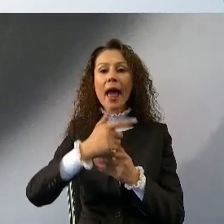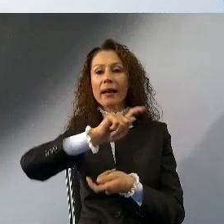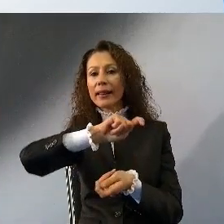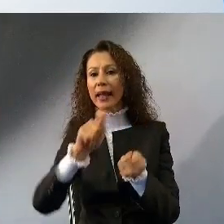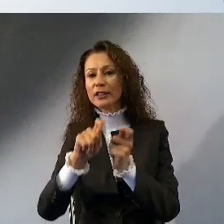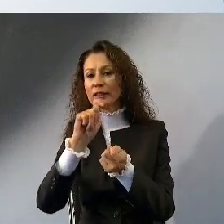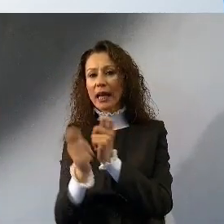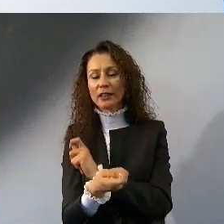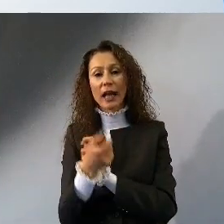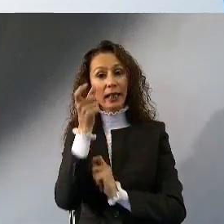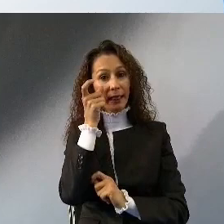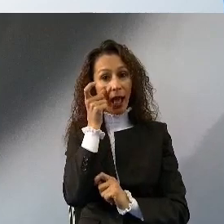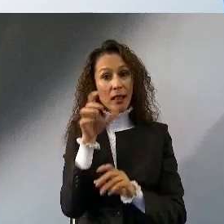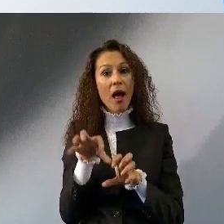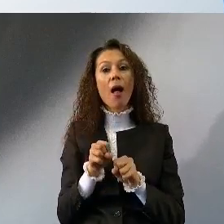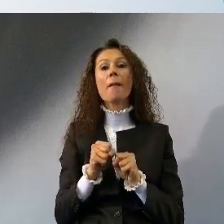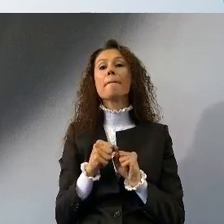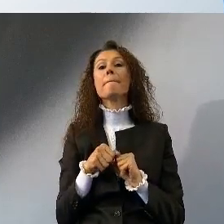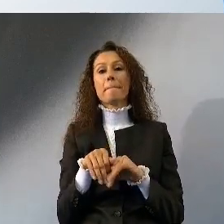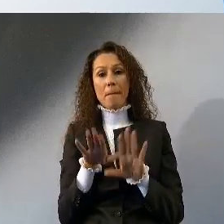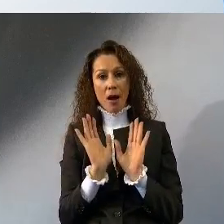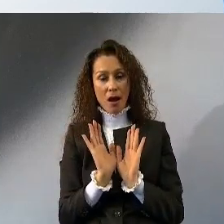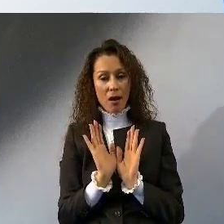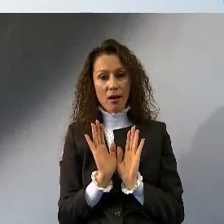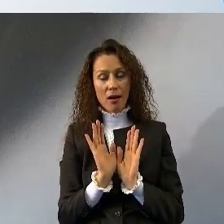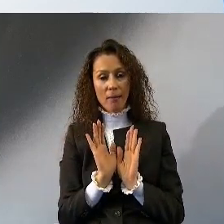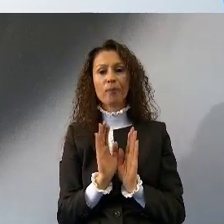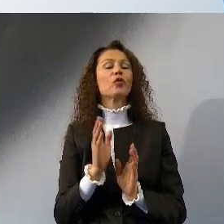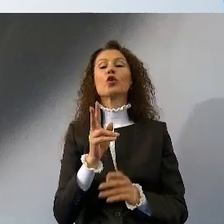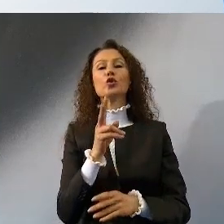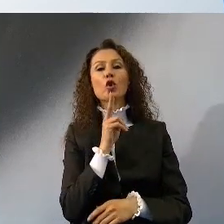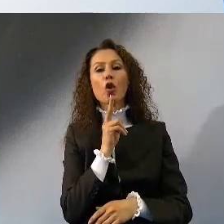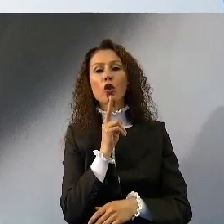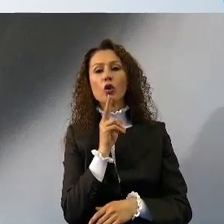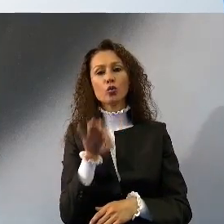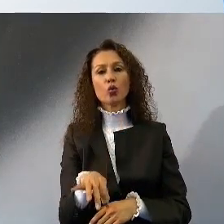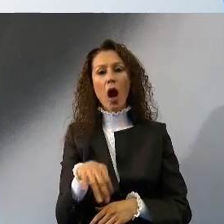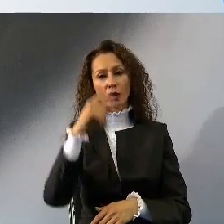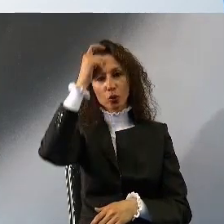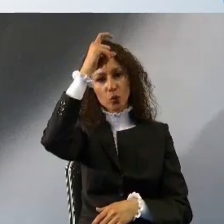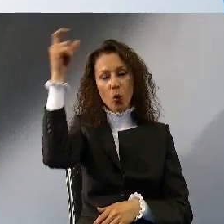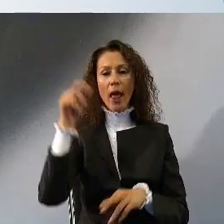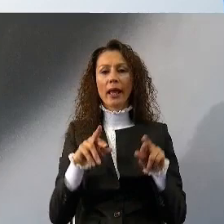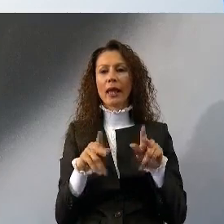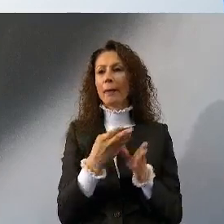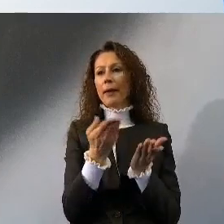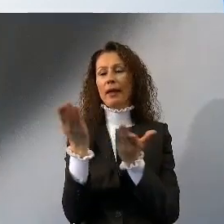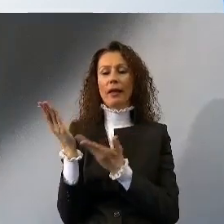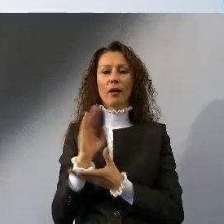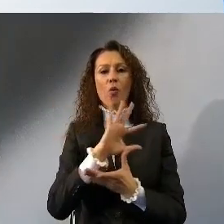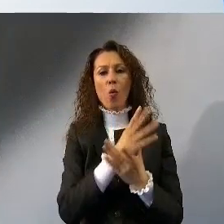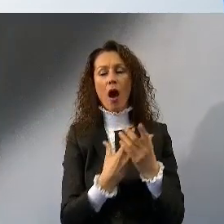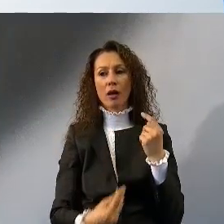değişkenleri dikkate almadan tarım yaparsanız sonu şu anda Türkiye'deki durum olur. Kuraklıkla karşı